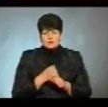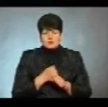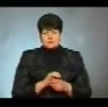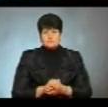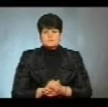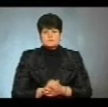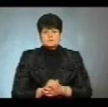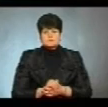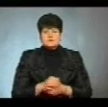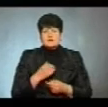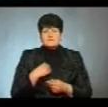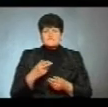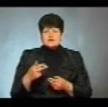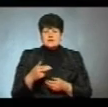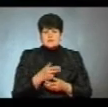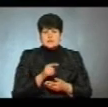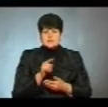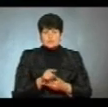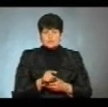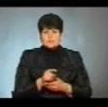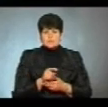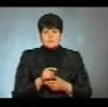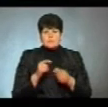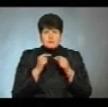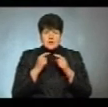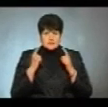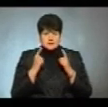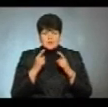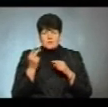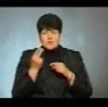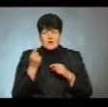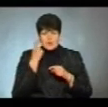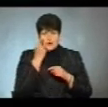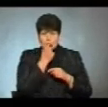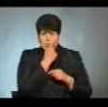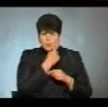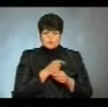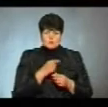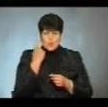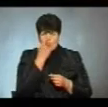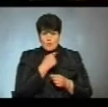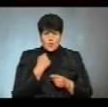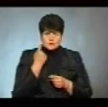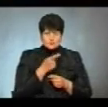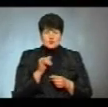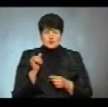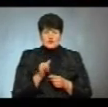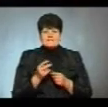Вирізали йому бантик, малювали йому очка, морду. ниточку і